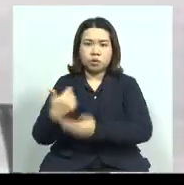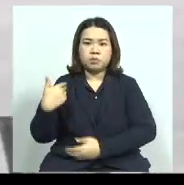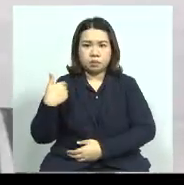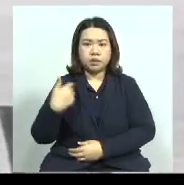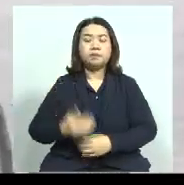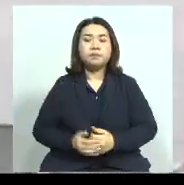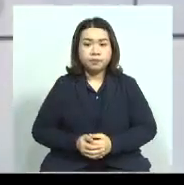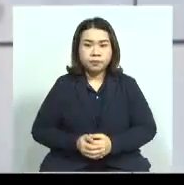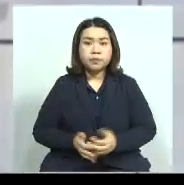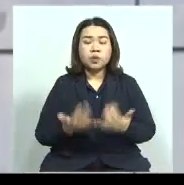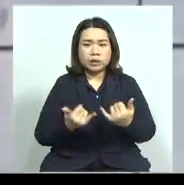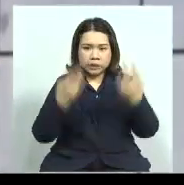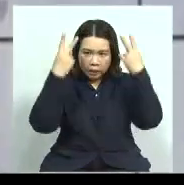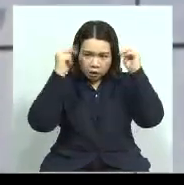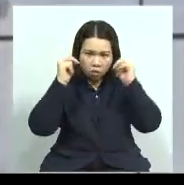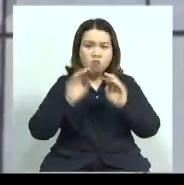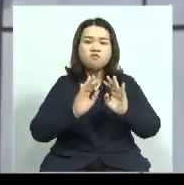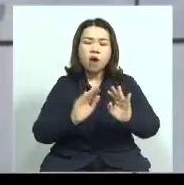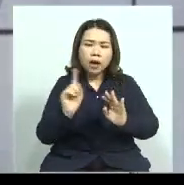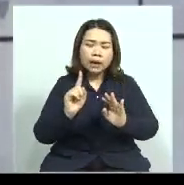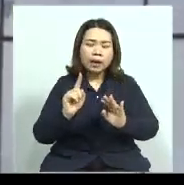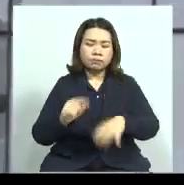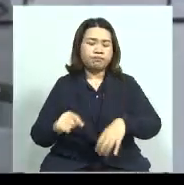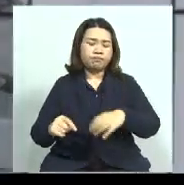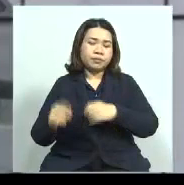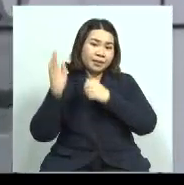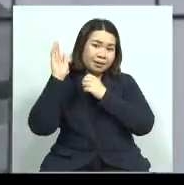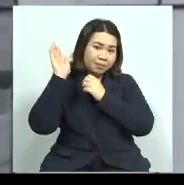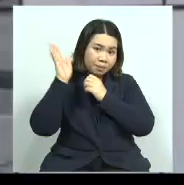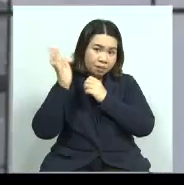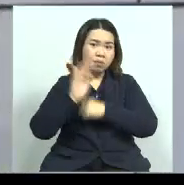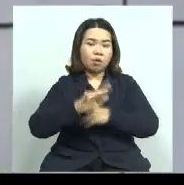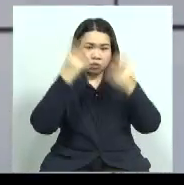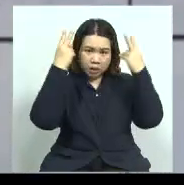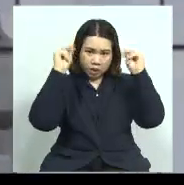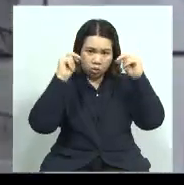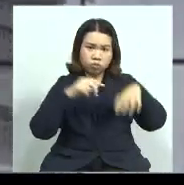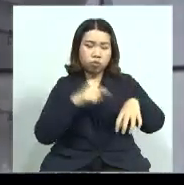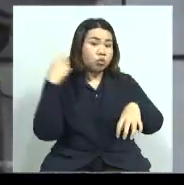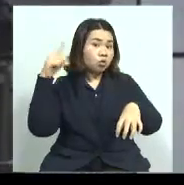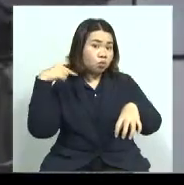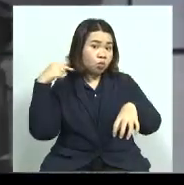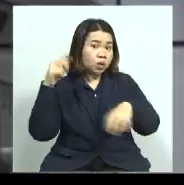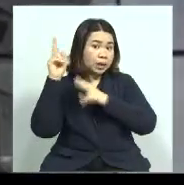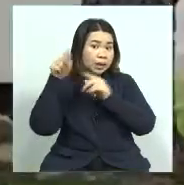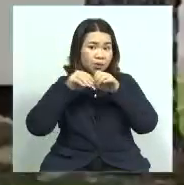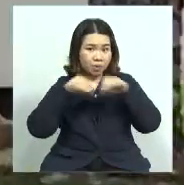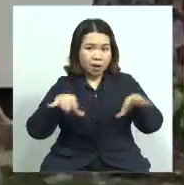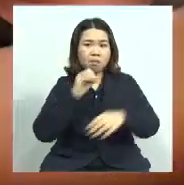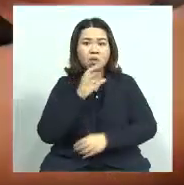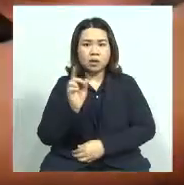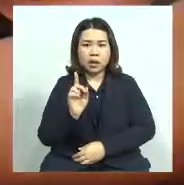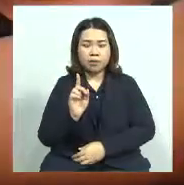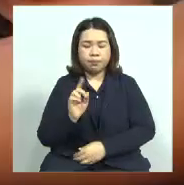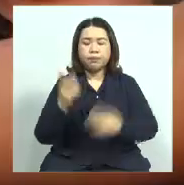ในขณะเดียวกันนายกรัฐมนตรีก็ฝากข่าวผ่านมาทางโฆษกประจำสำนักนายกรัฐมนตรีนางนฤมลพินโยสินวัฒน์นะคะที่บ